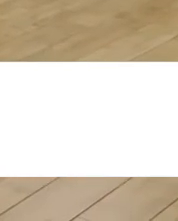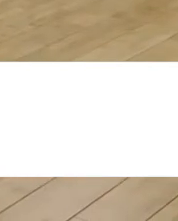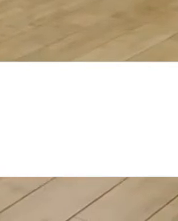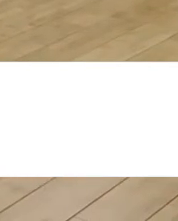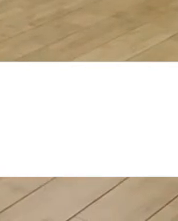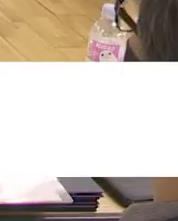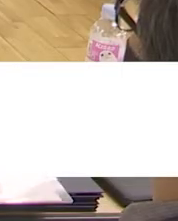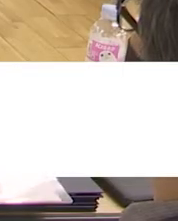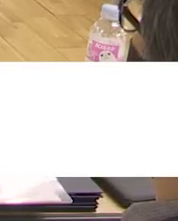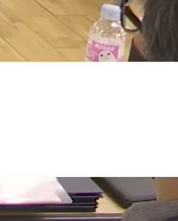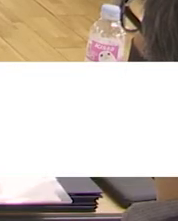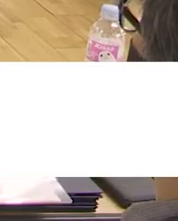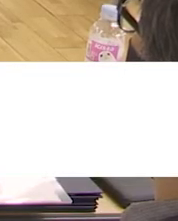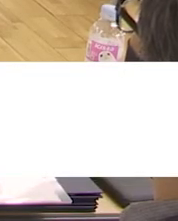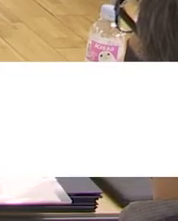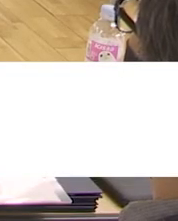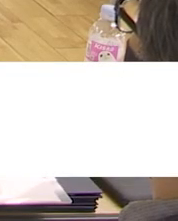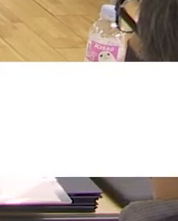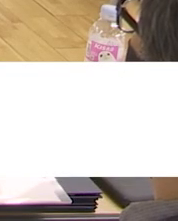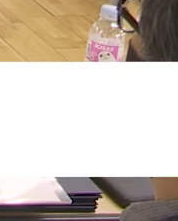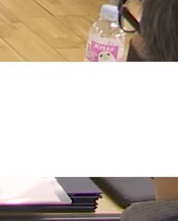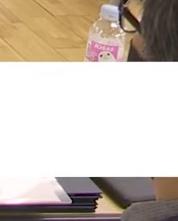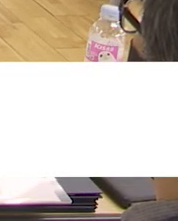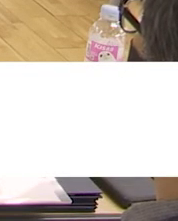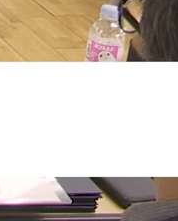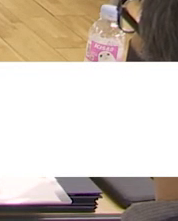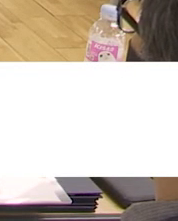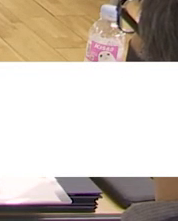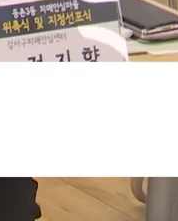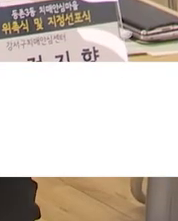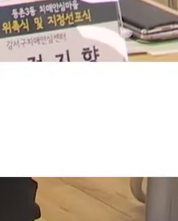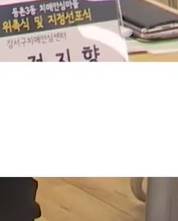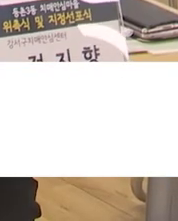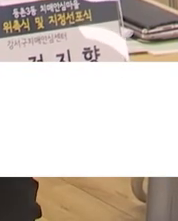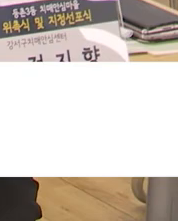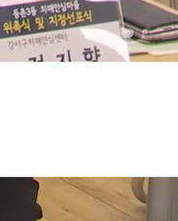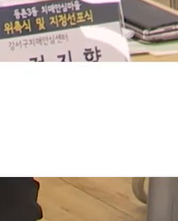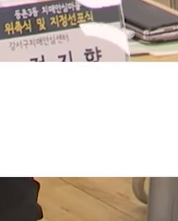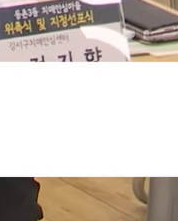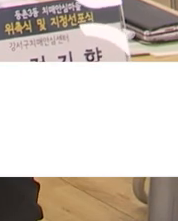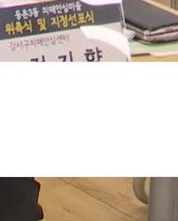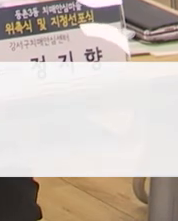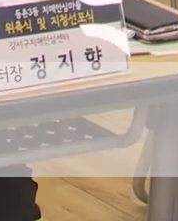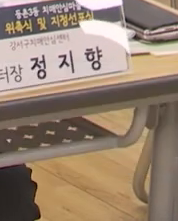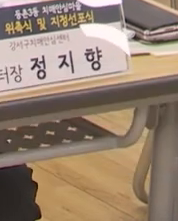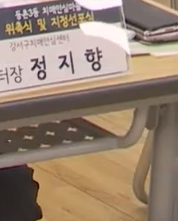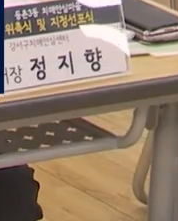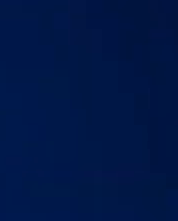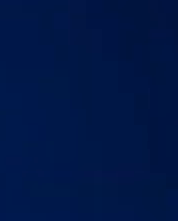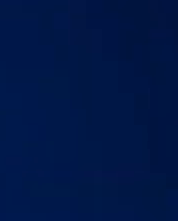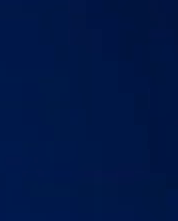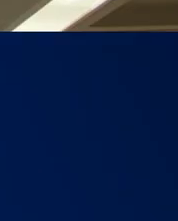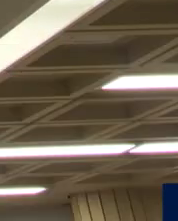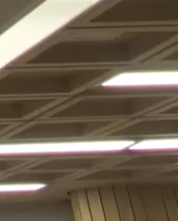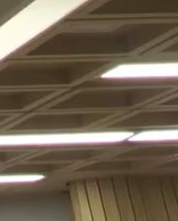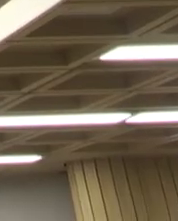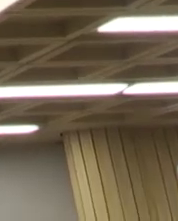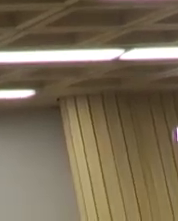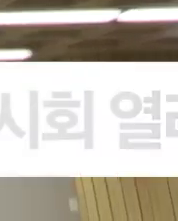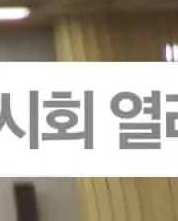강서구가 등촌 3동을 치매 안심마을로 지정하고 지난 14일 위촉식과 지정 선포식을 가졌습니다.